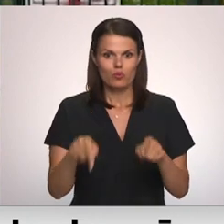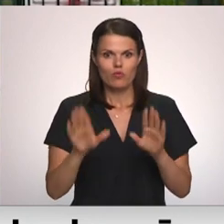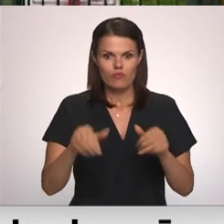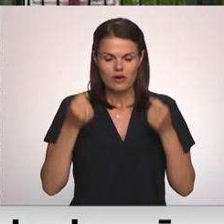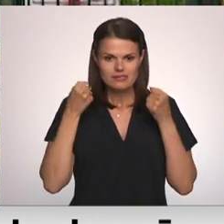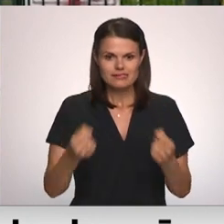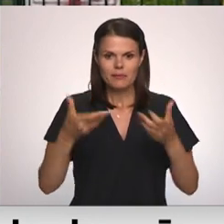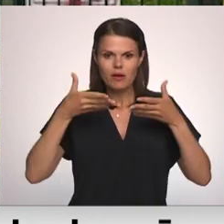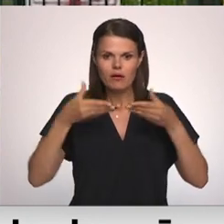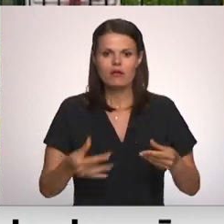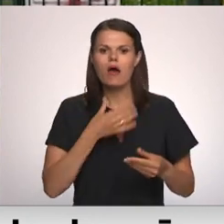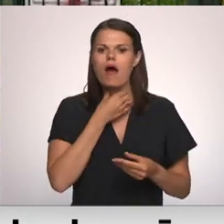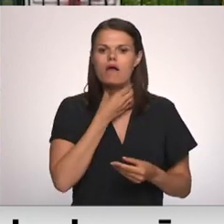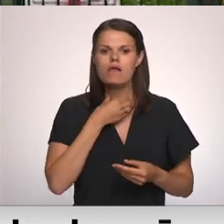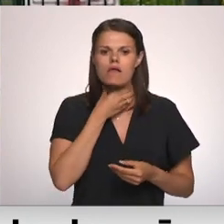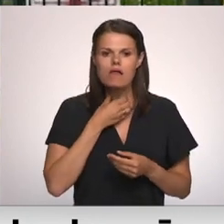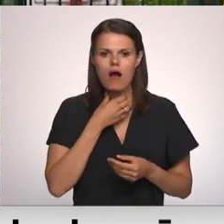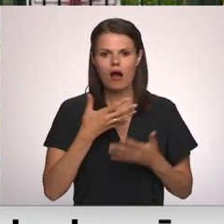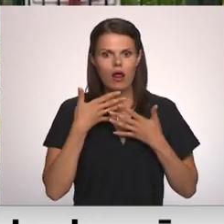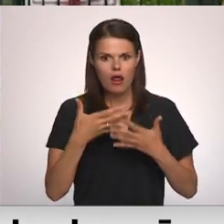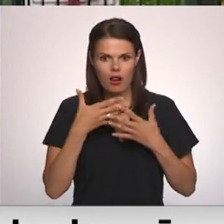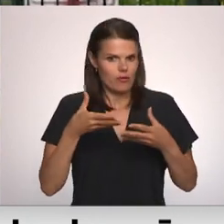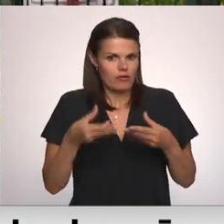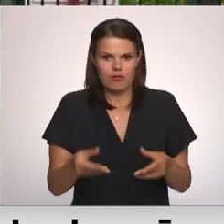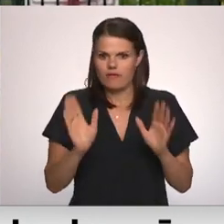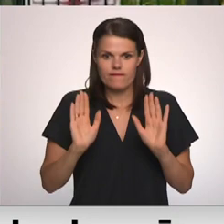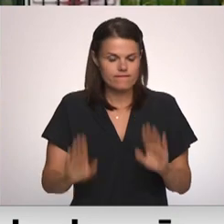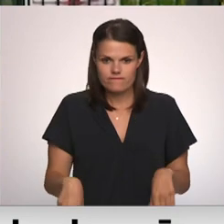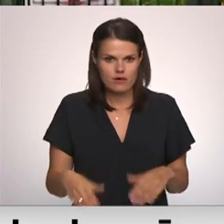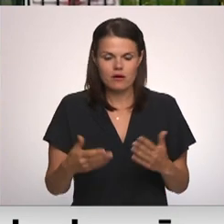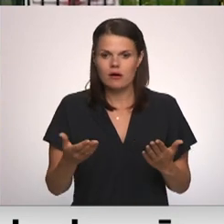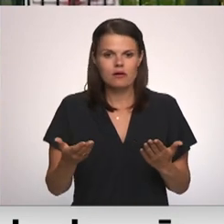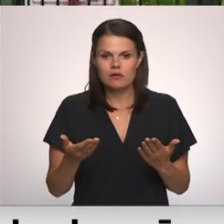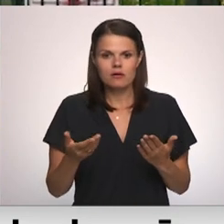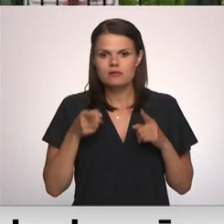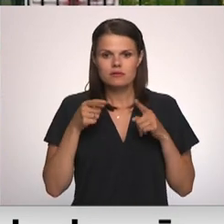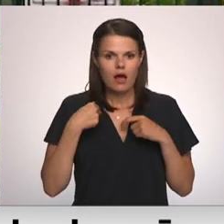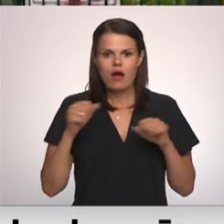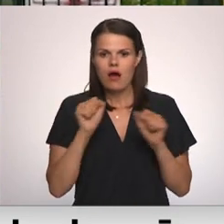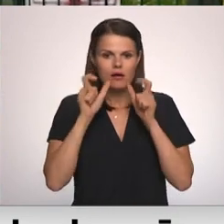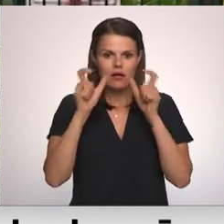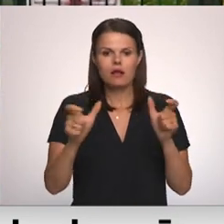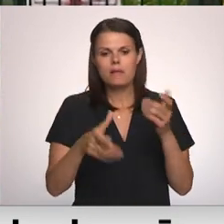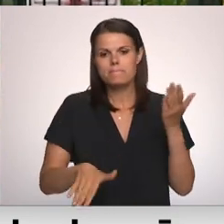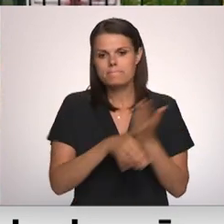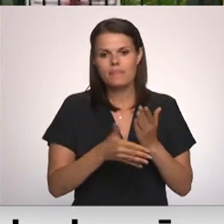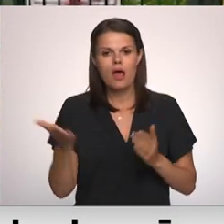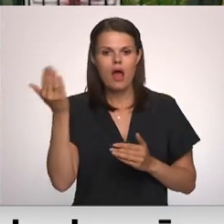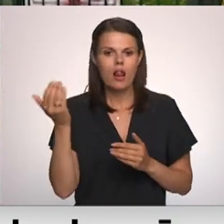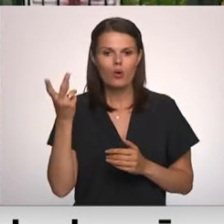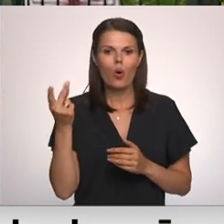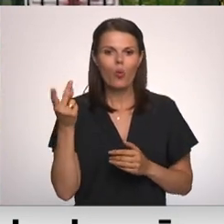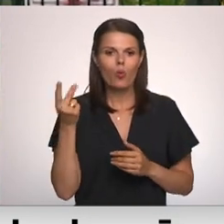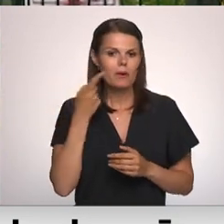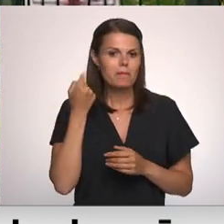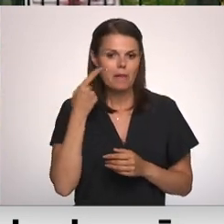aizspiest kaklis, trahēja, vienalga kas. Un tas bija sauca palīgā otru tēvu. Tad